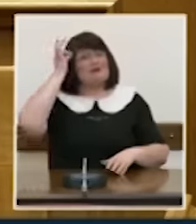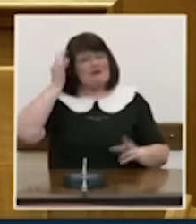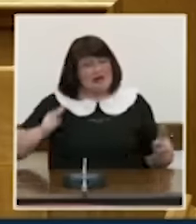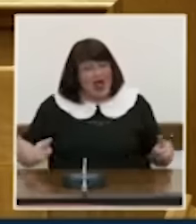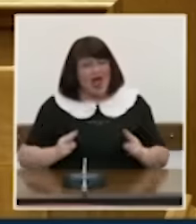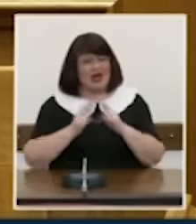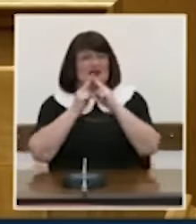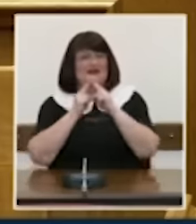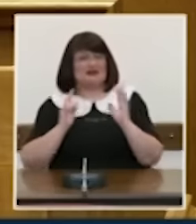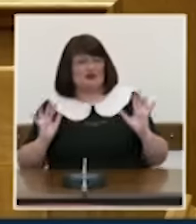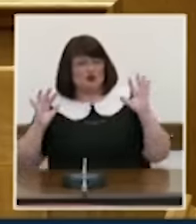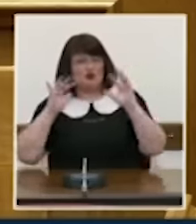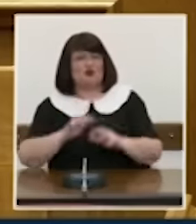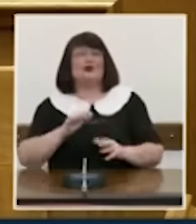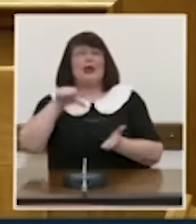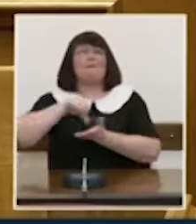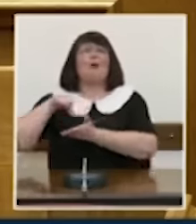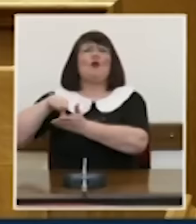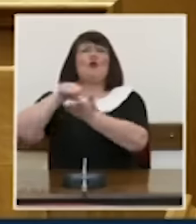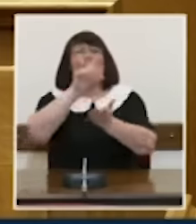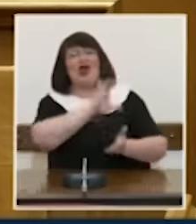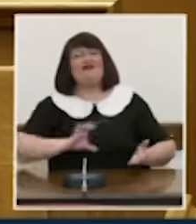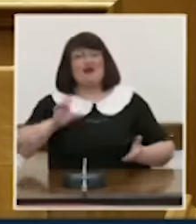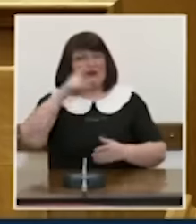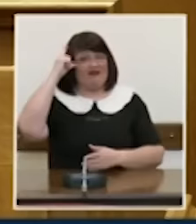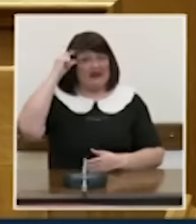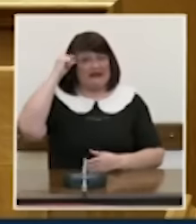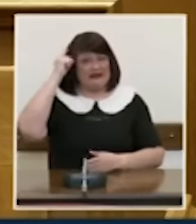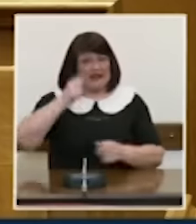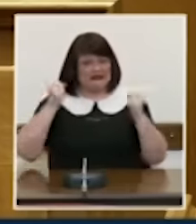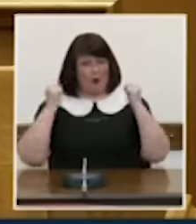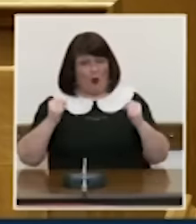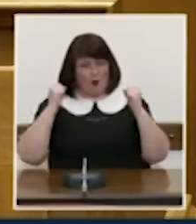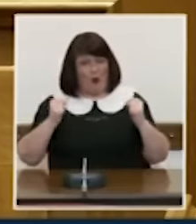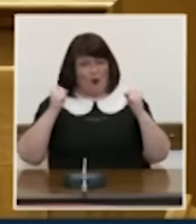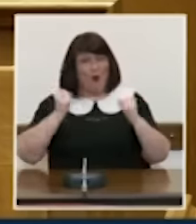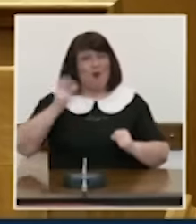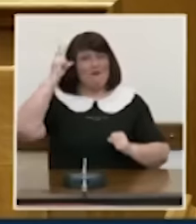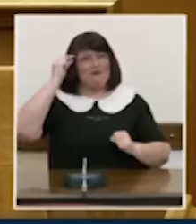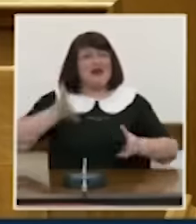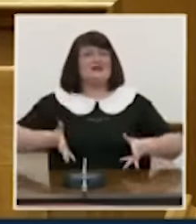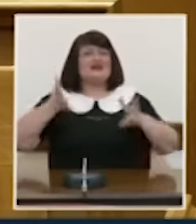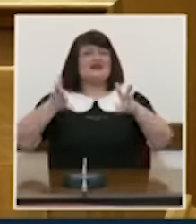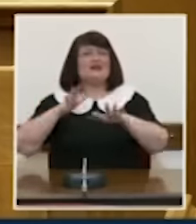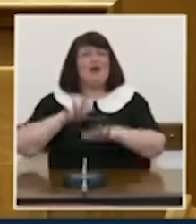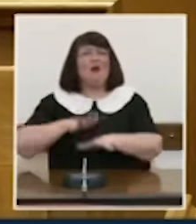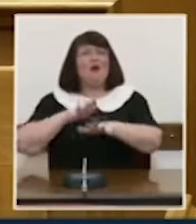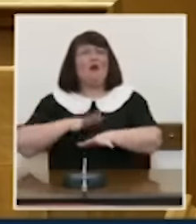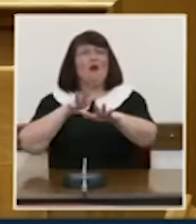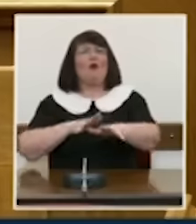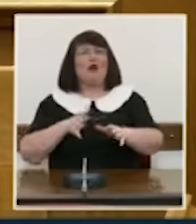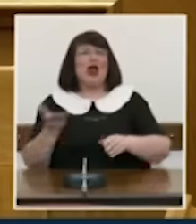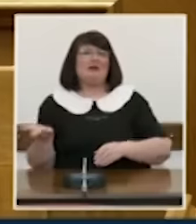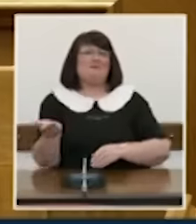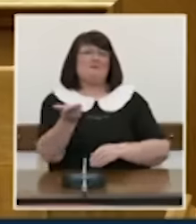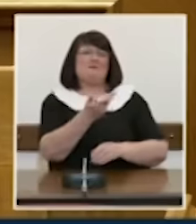τις ευρωπαϊκές πρωτεύουσες. Των φοιτητών που διαδηλώνουν στα πανεπιστήμια τους ενάντια στη γενοκτονία του λαού της